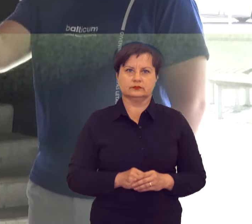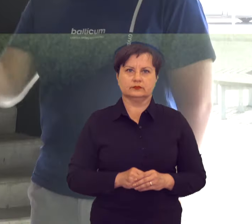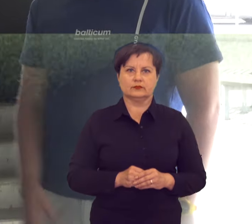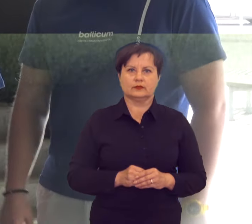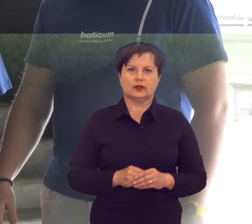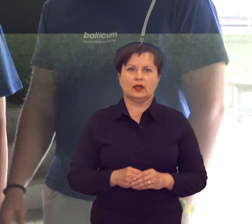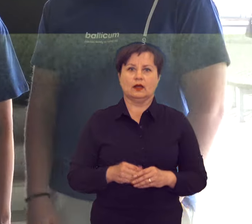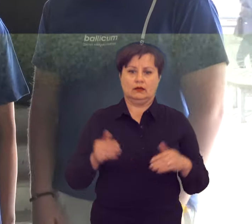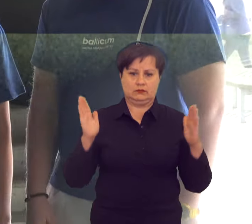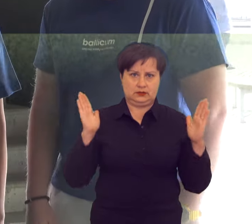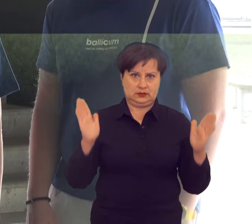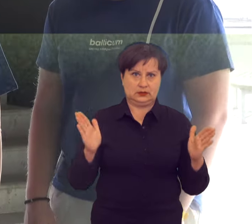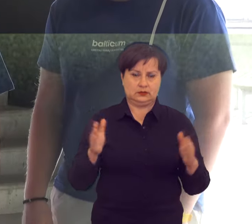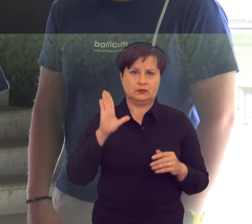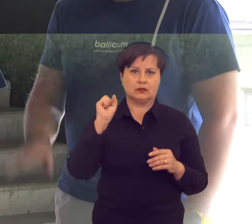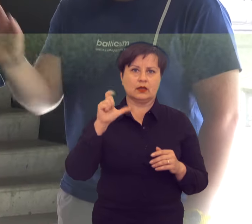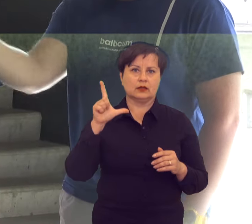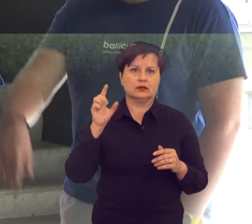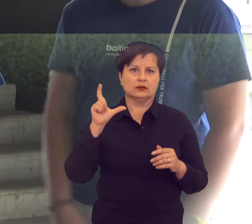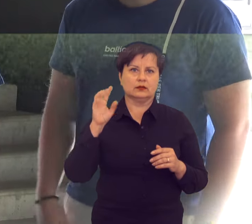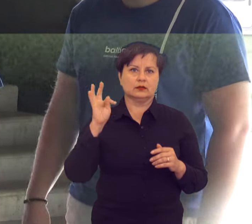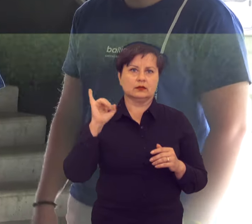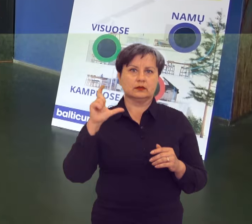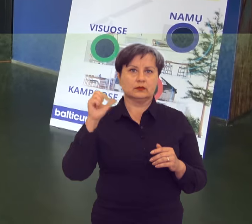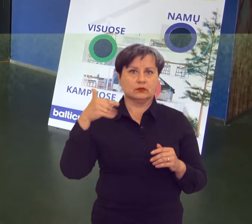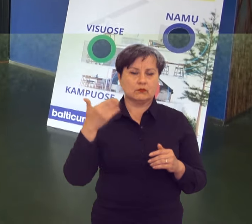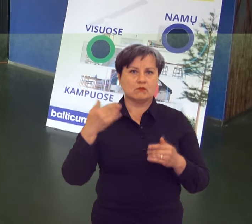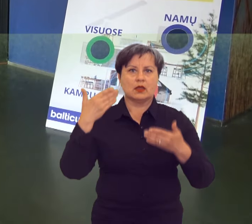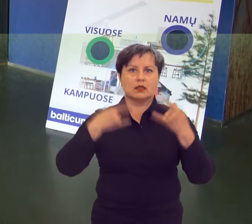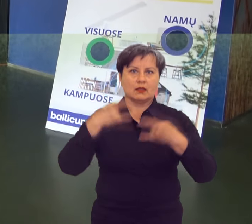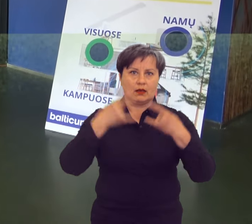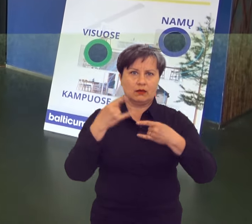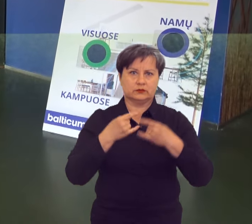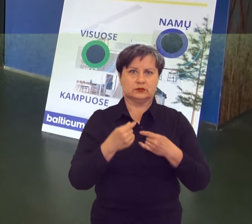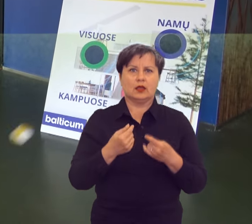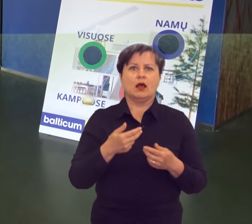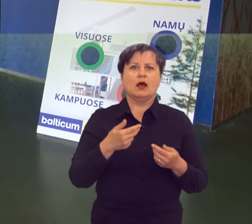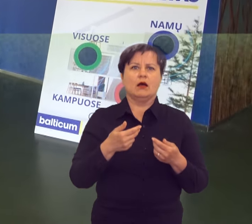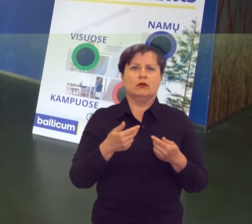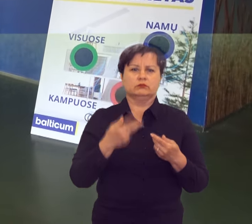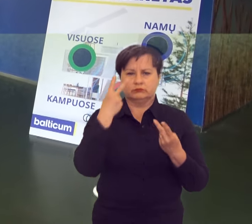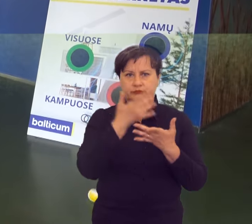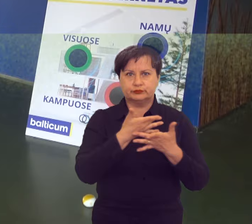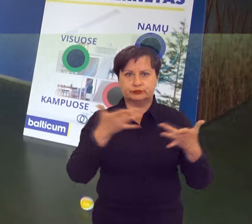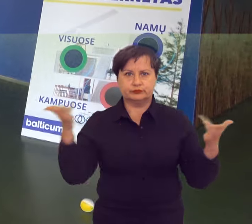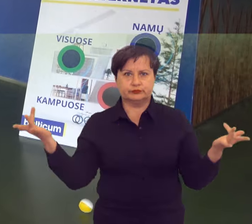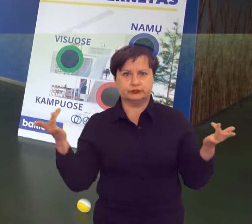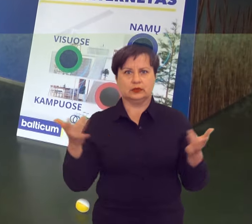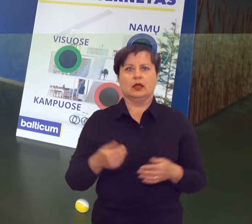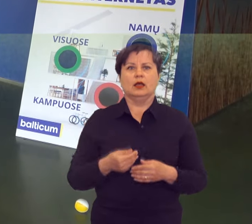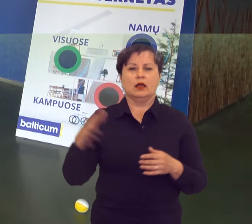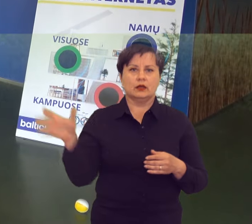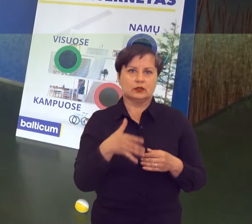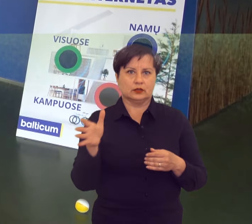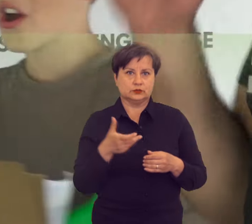Visą sezoną Baltikum televizija transliavo regionų krepšinio lygos rungtynes, todėl ir finalinės šventės